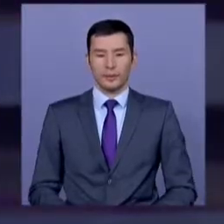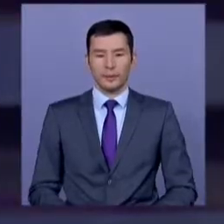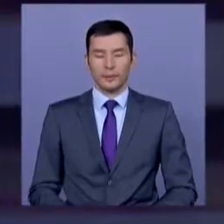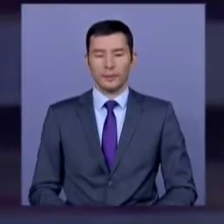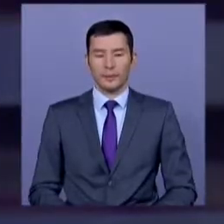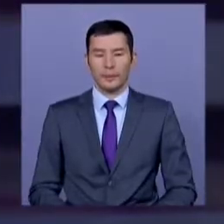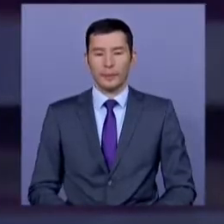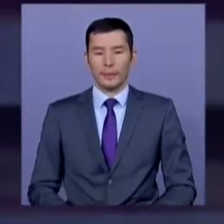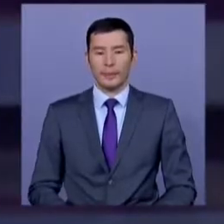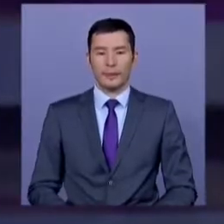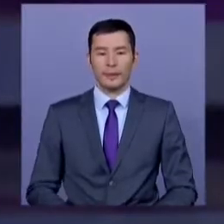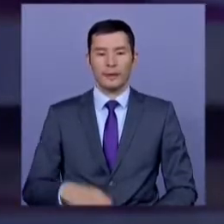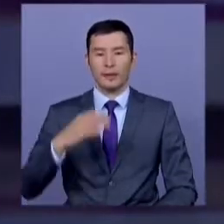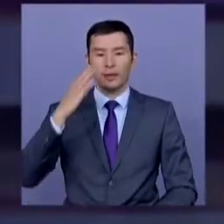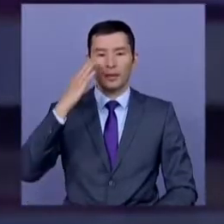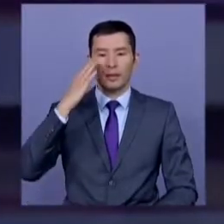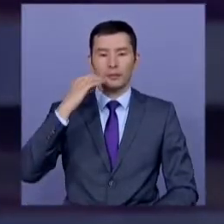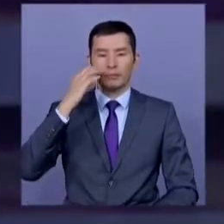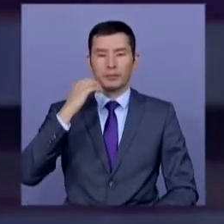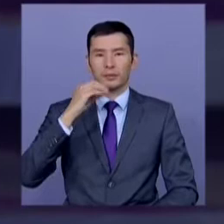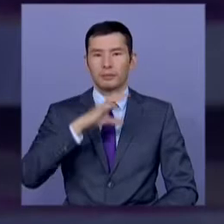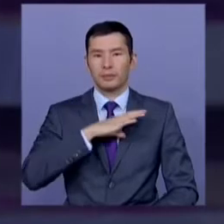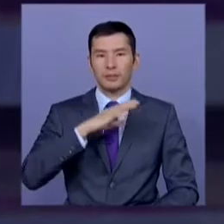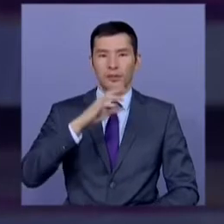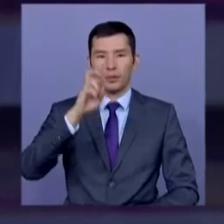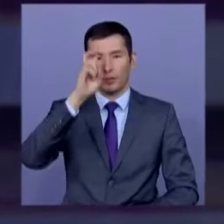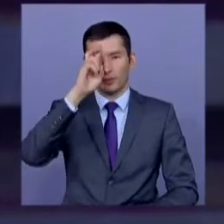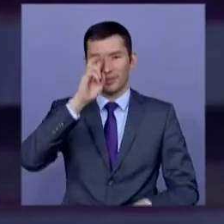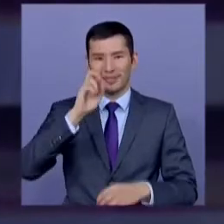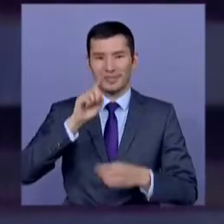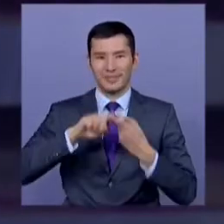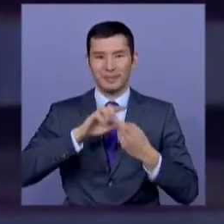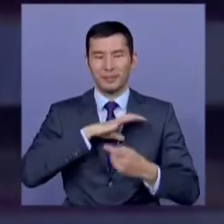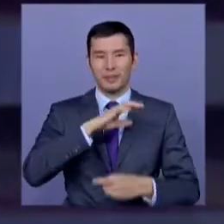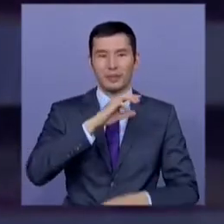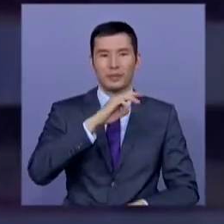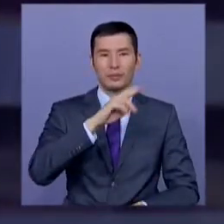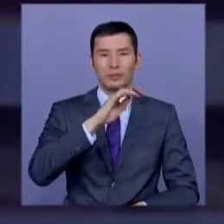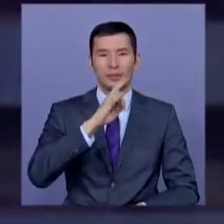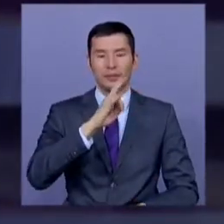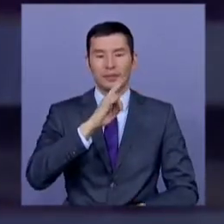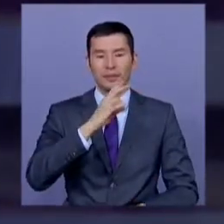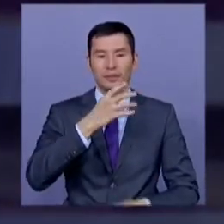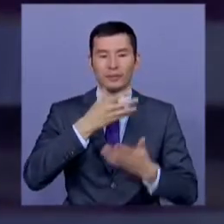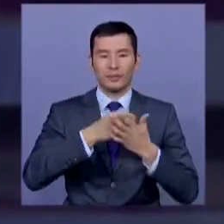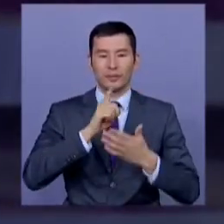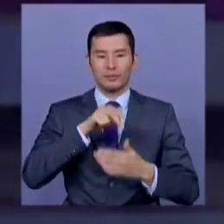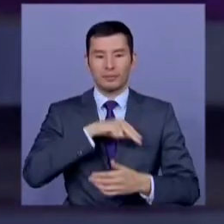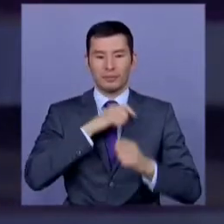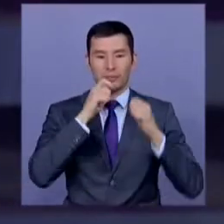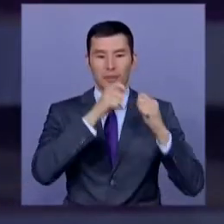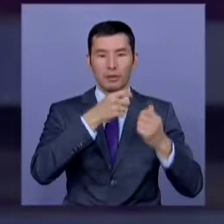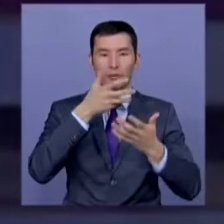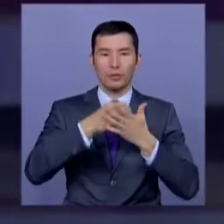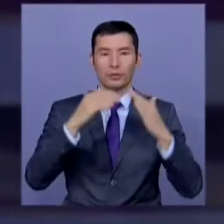Өзге де жаңалықтар. Алматыда көрнекті жазушы, мемлекеттік сыйлықтың лауреаты Дүкенбай Досжанұлының өзі тұрған үйіне ескерткіш